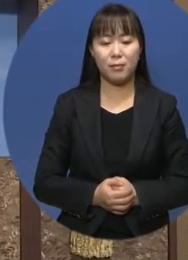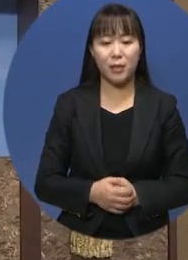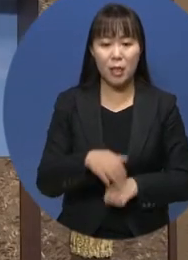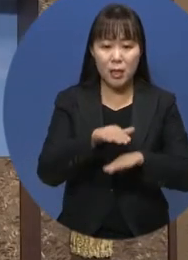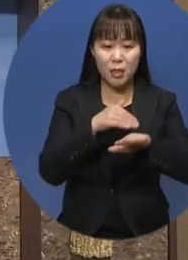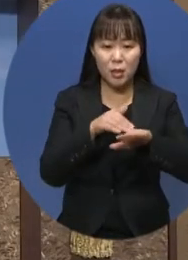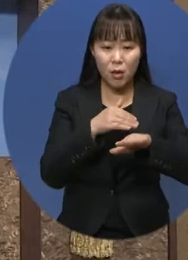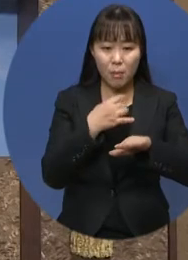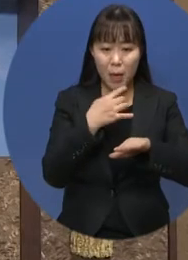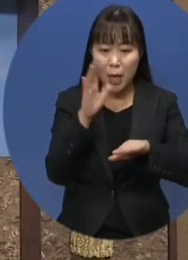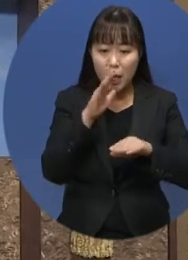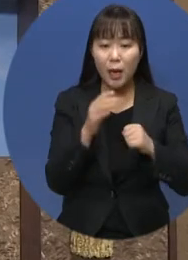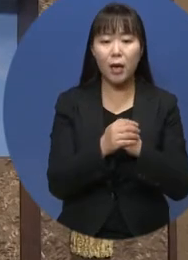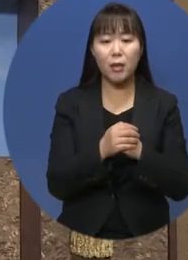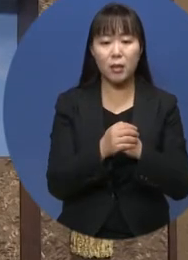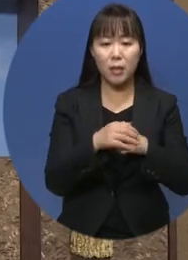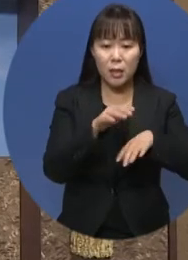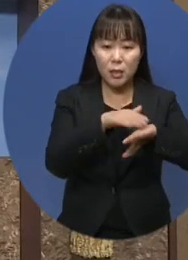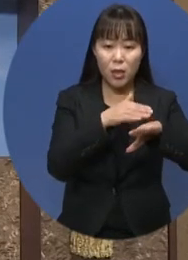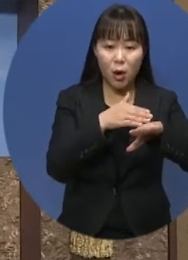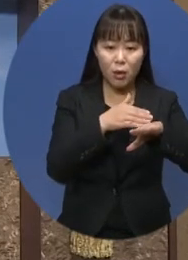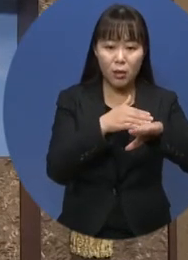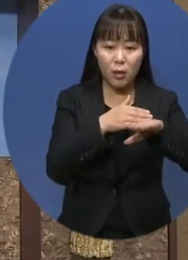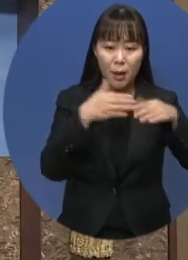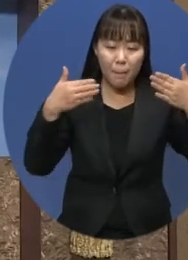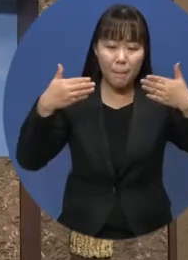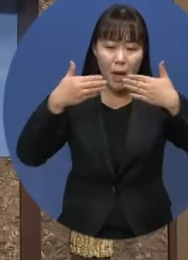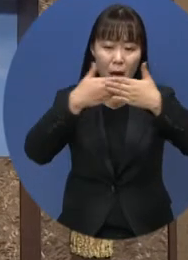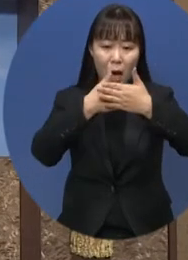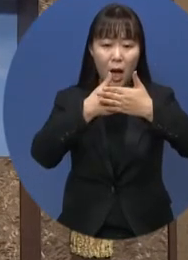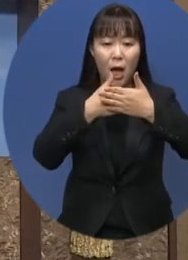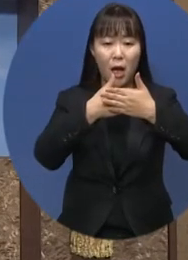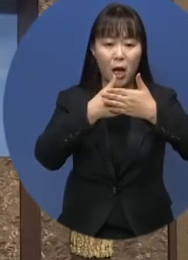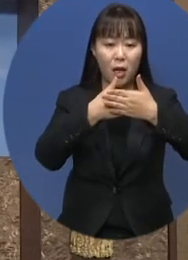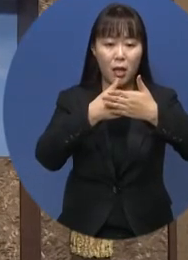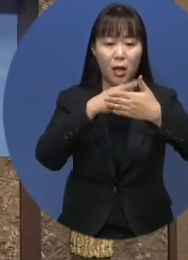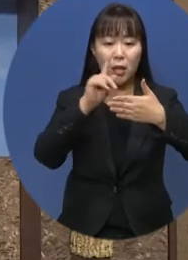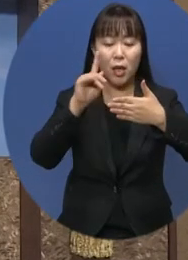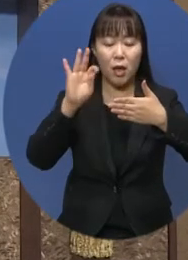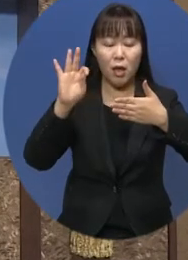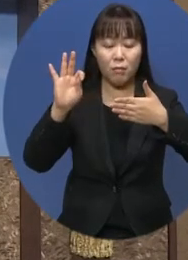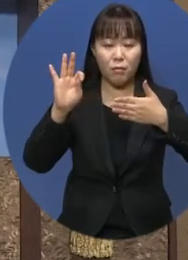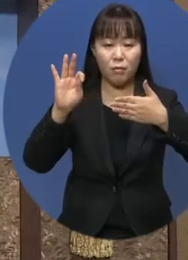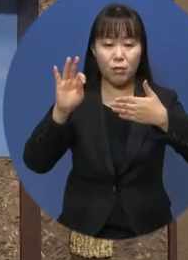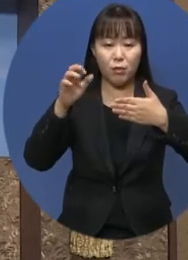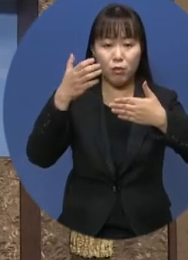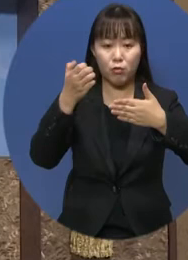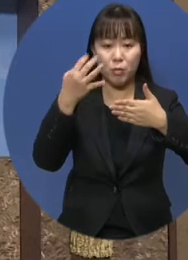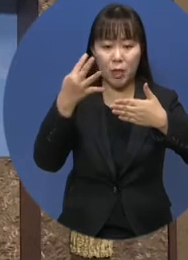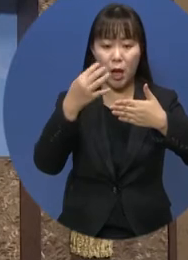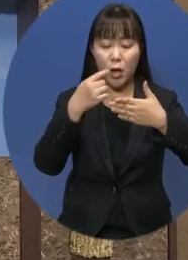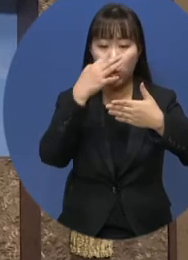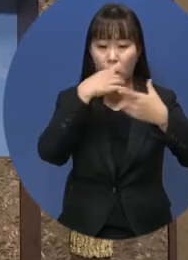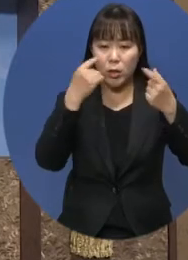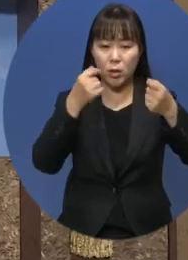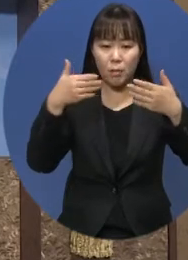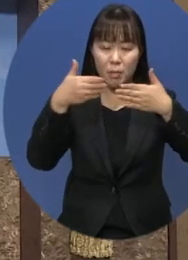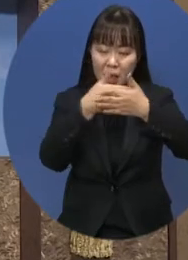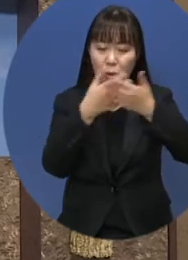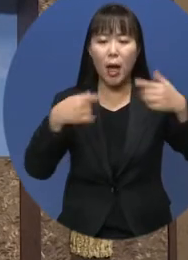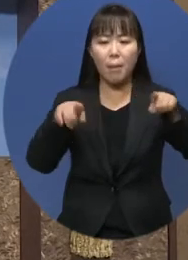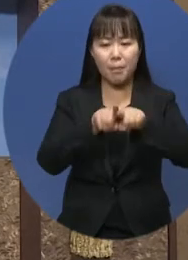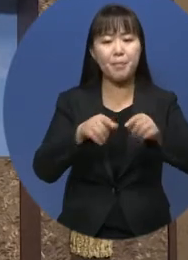마스크 만 배 팡 게 아니라 첨 마스크 에다가 필터를 또 낄 수 있게 케이브 94 효과를 갖게끔 필터도 나누어 드렸어요